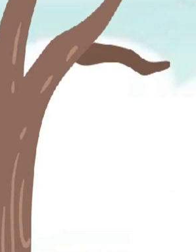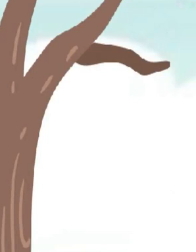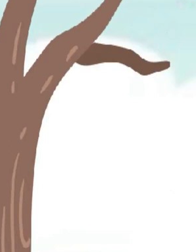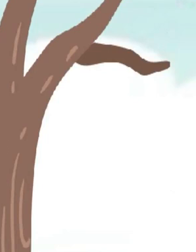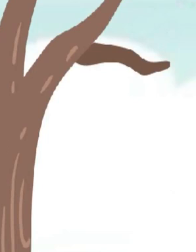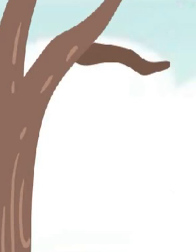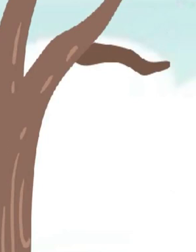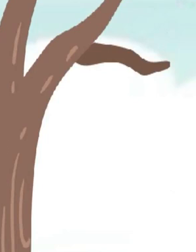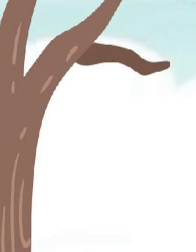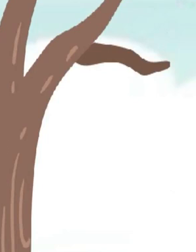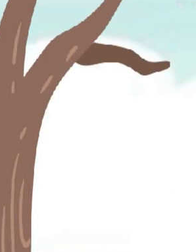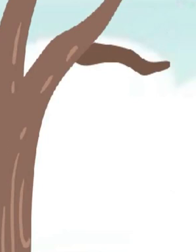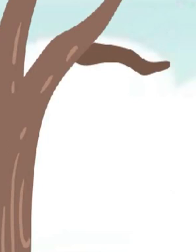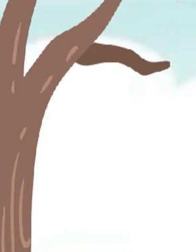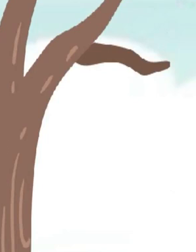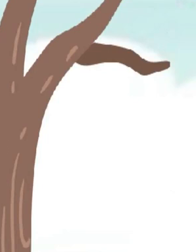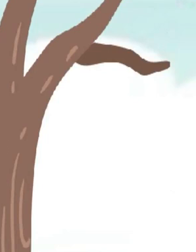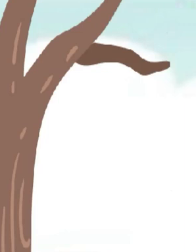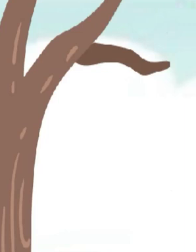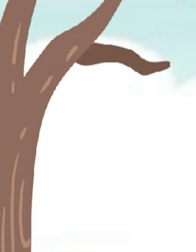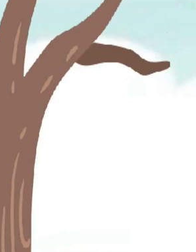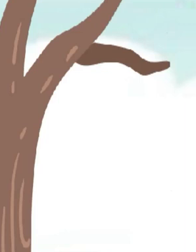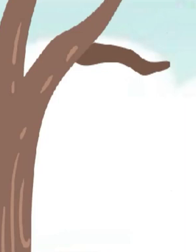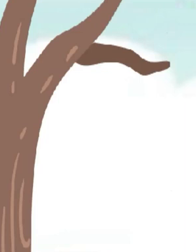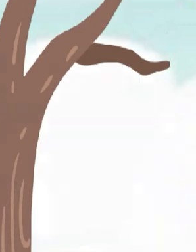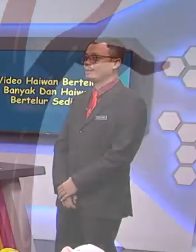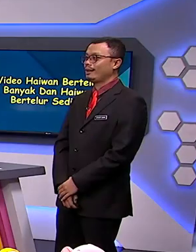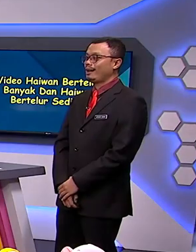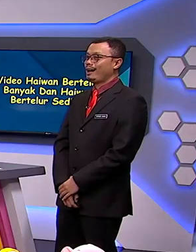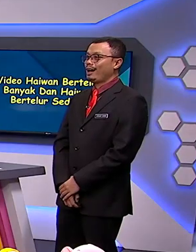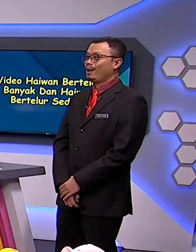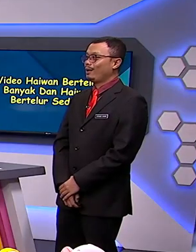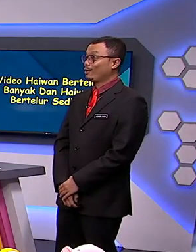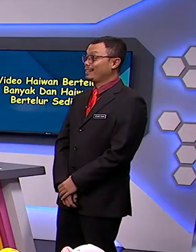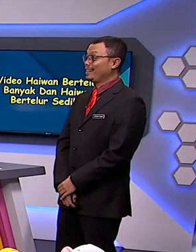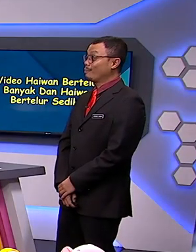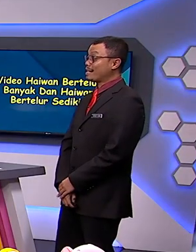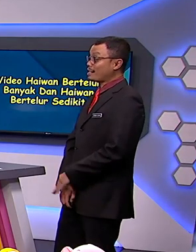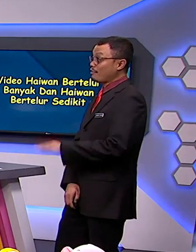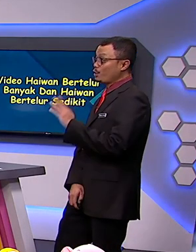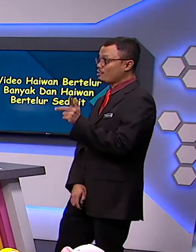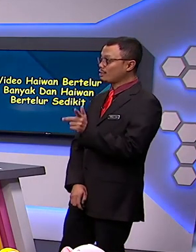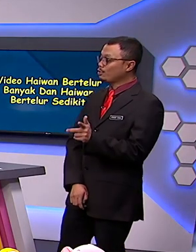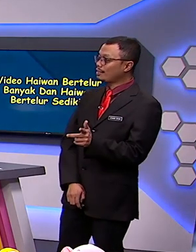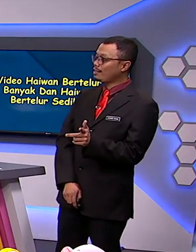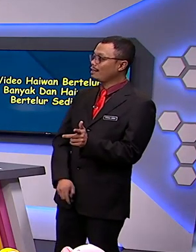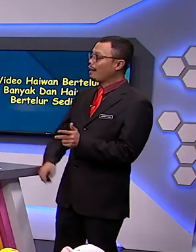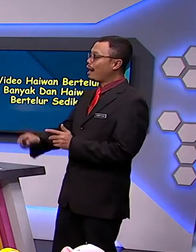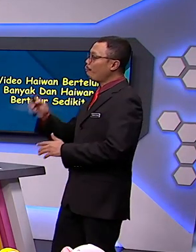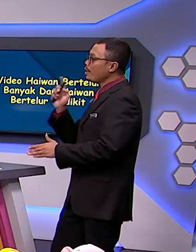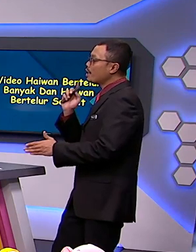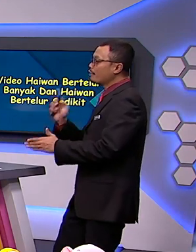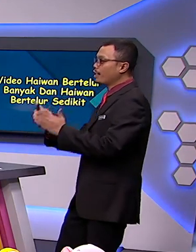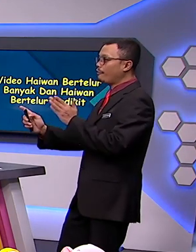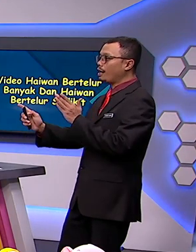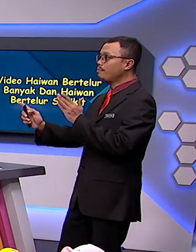dimakan oleh haiwan lain yang berada di bawah pokok. Okey. Okey, berdasarkan video tersebut tadi,